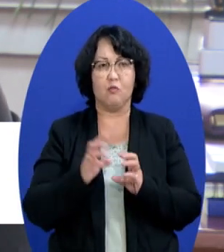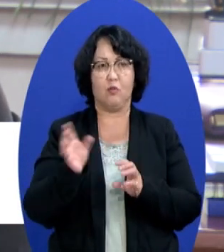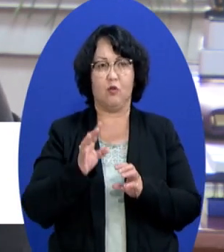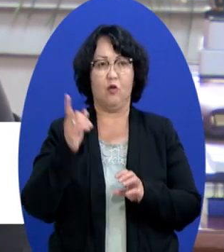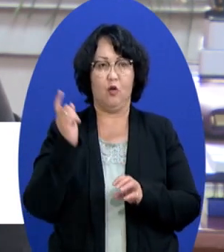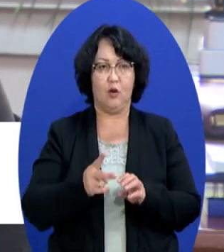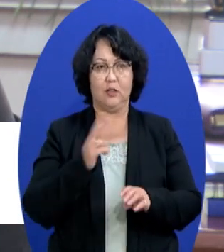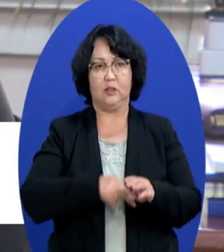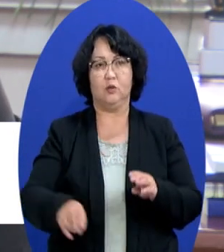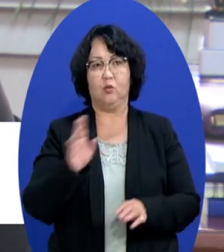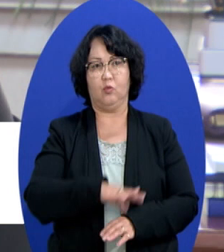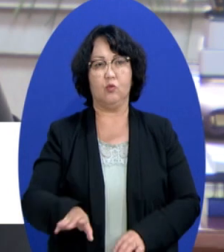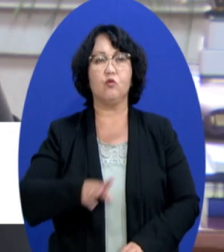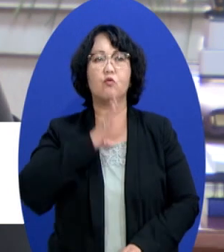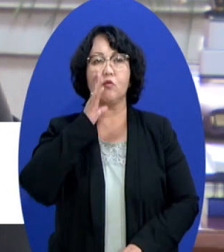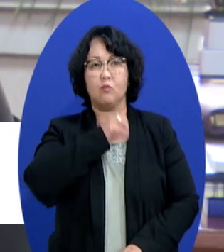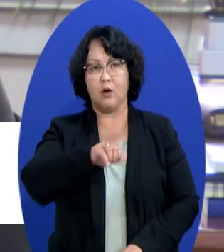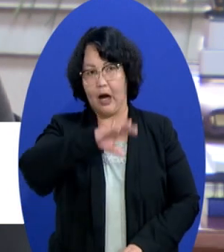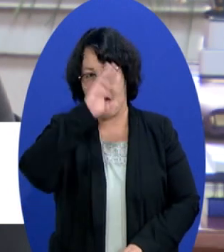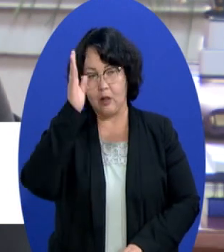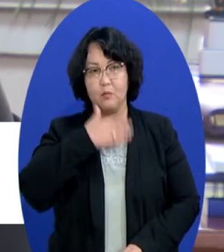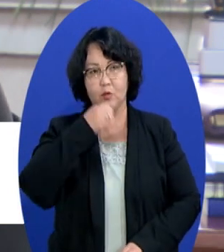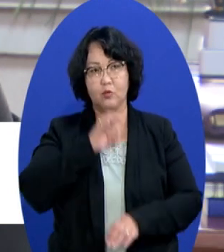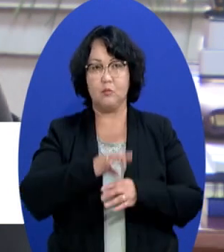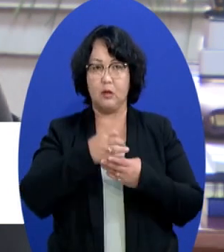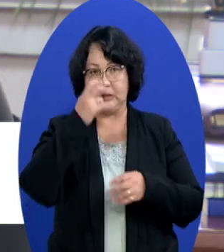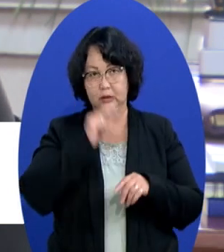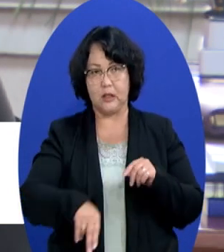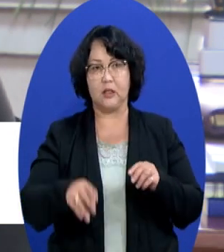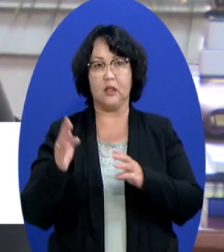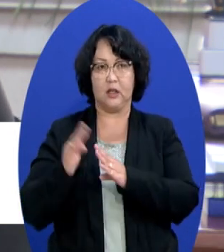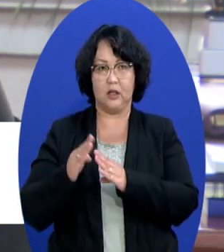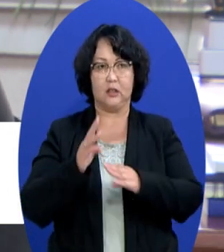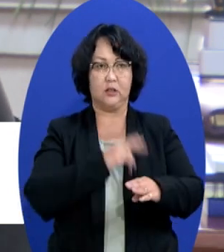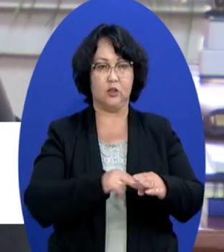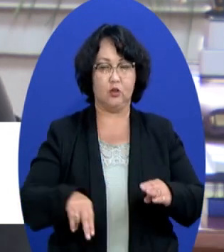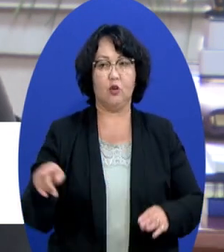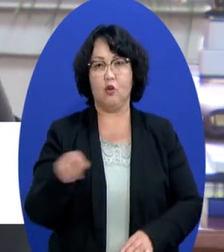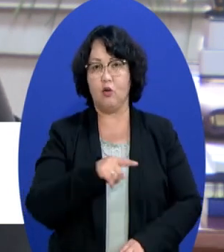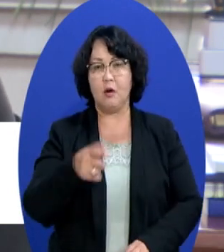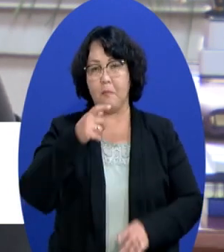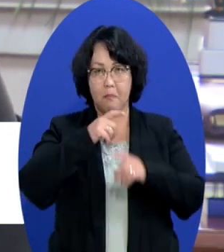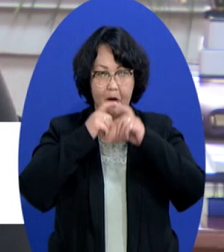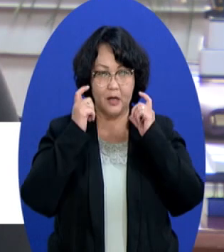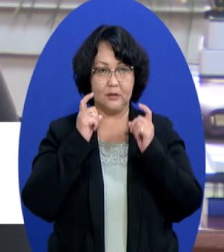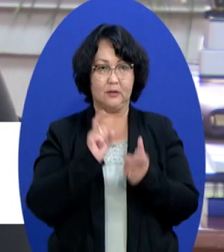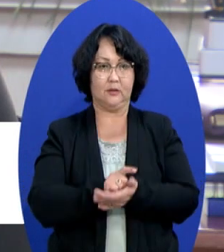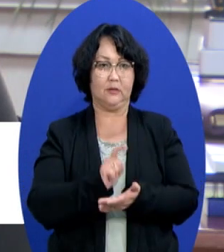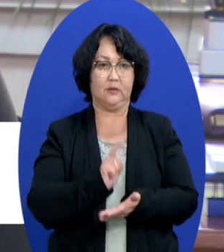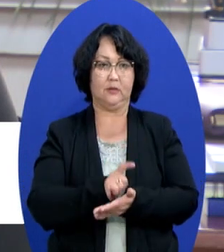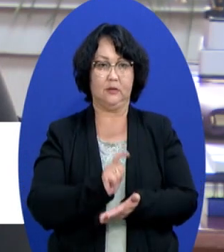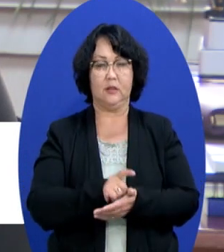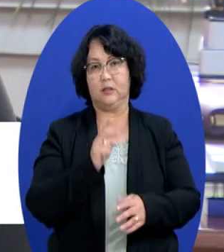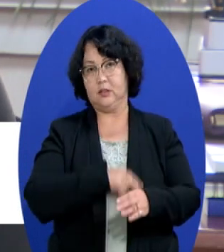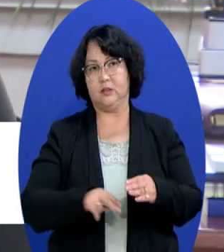цэцэрлэгийн хүүхдүүдийнхээ өглөө болгон халууны нүдэн хүүхдүүд гэр цэцэрлэг хоёрын хооронд бол заавал маск зүүж явна. А тэгэхээр цэцэрлэгийн үүдэн